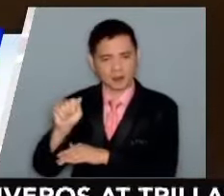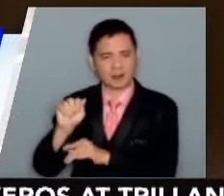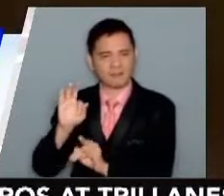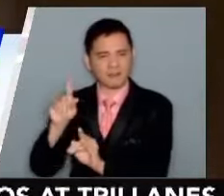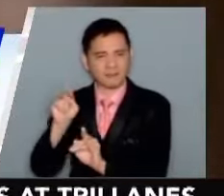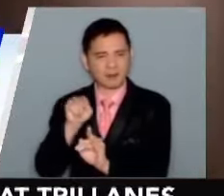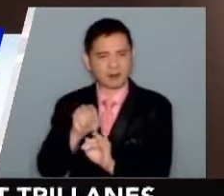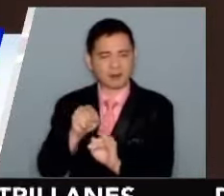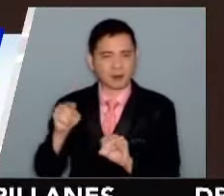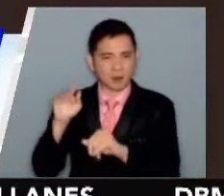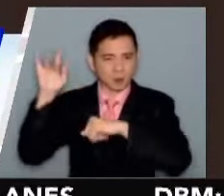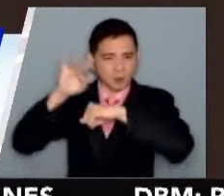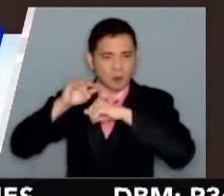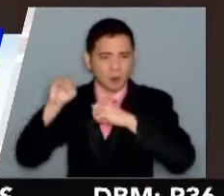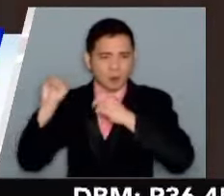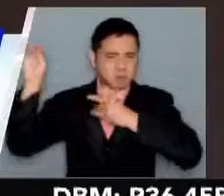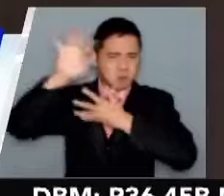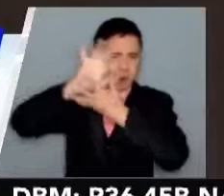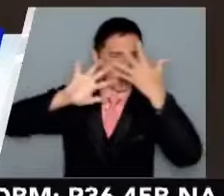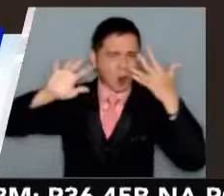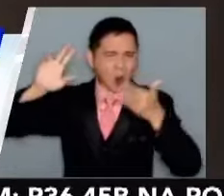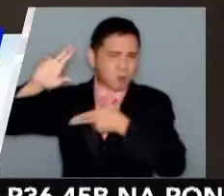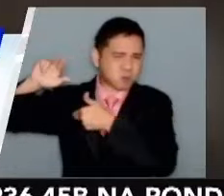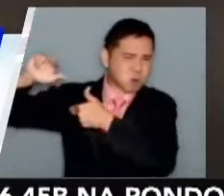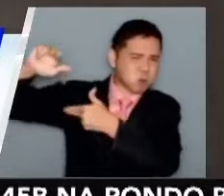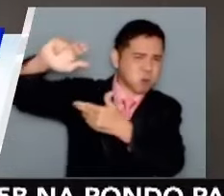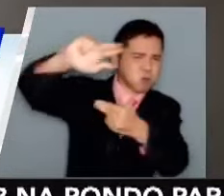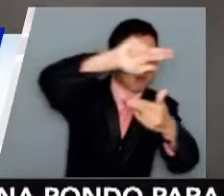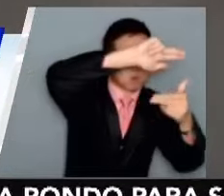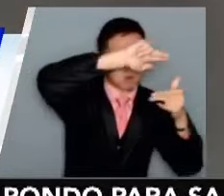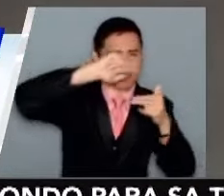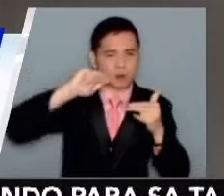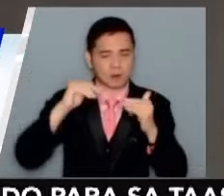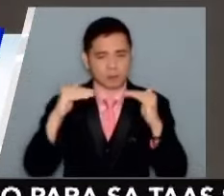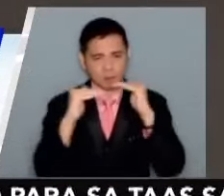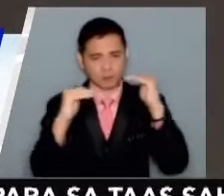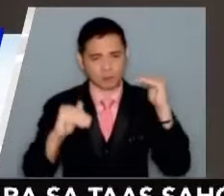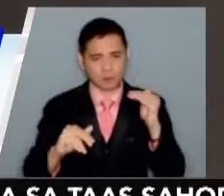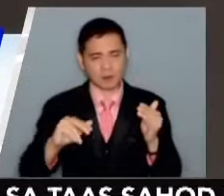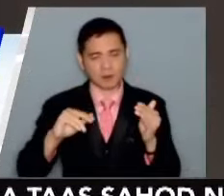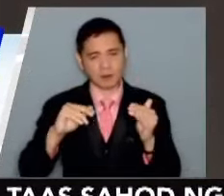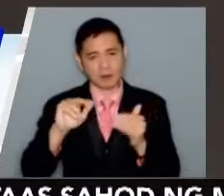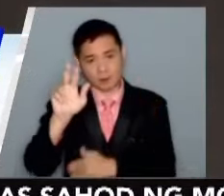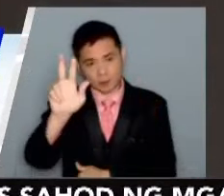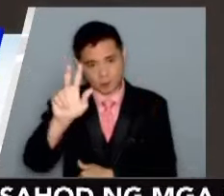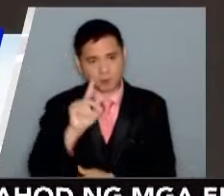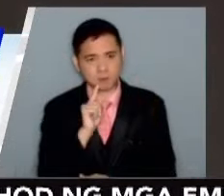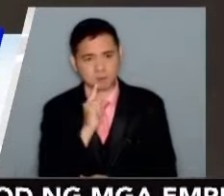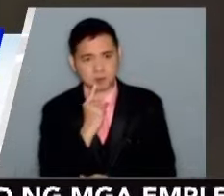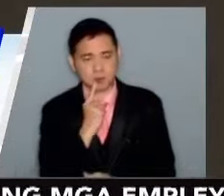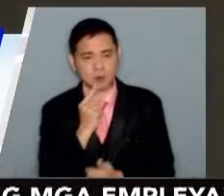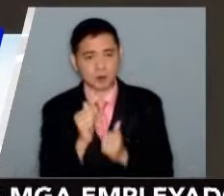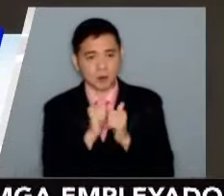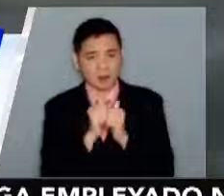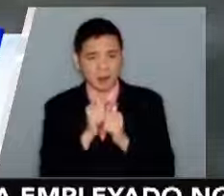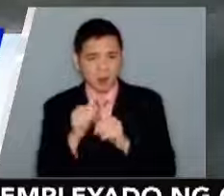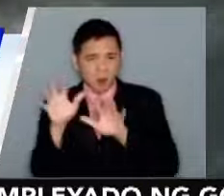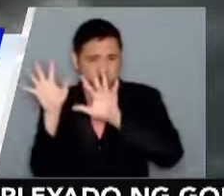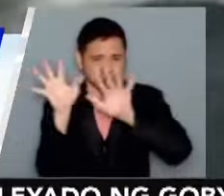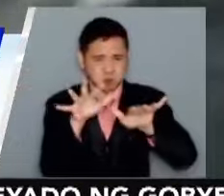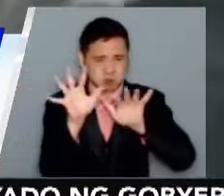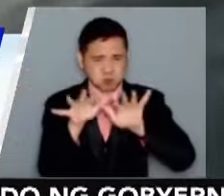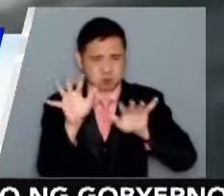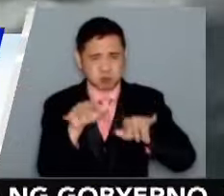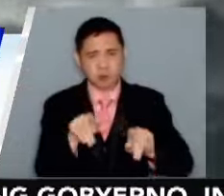Hurricane Center ng Amerika, itinasa ito sa Category 3 hurricane na may dalang hangin. Ang bilis po ay